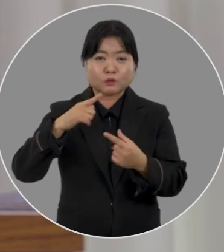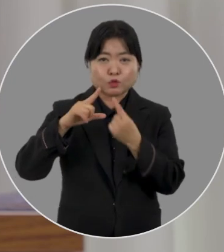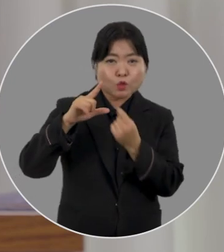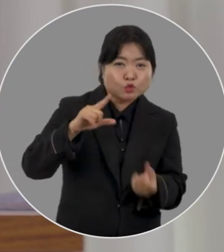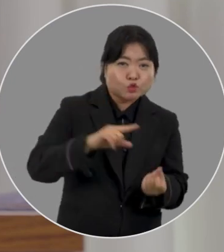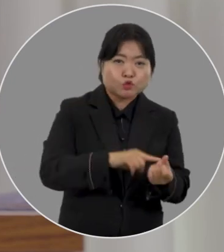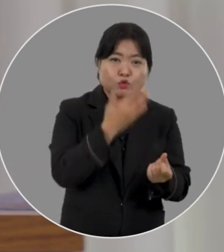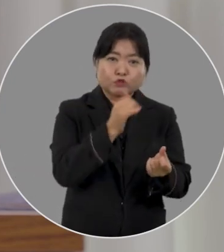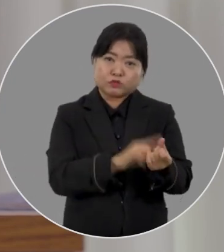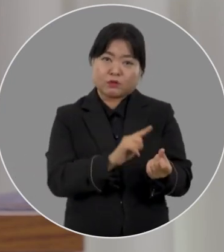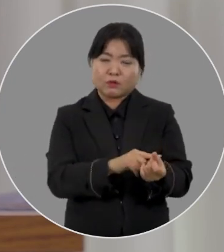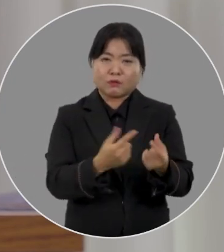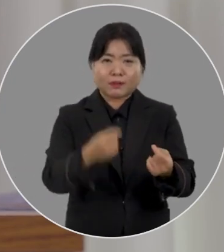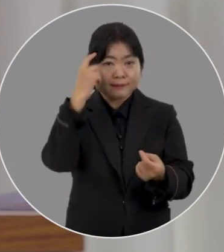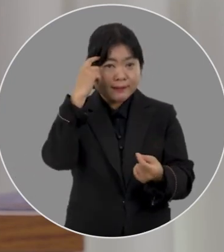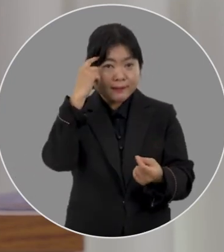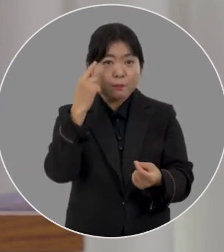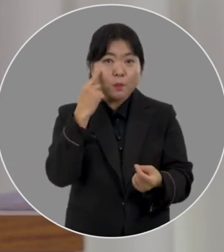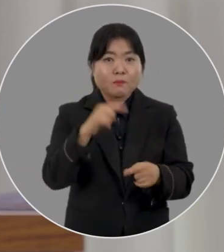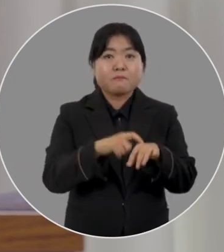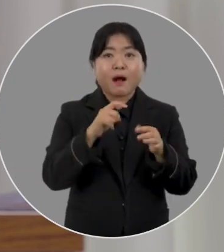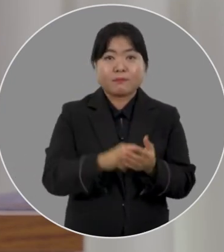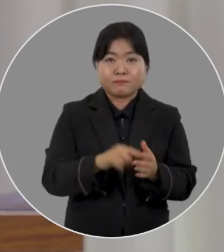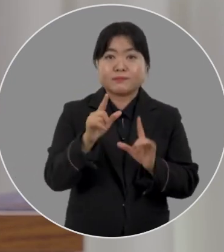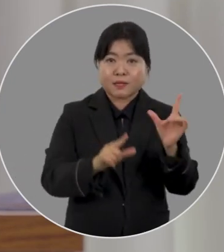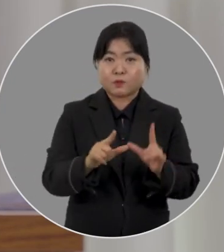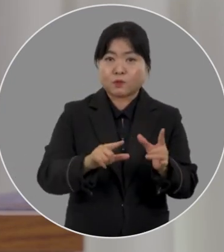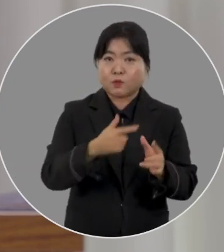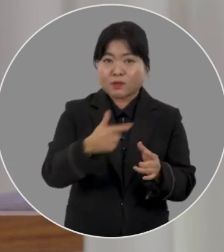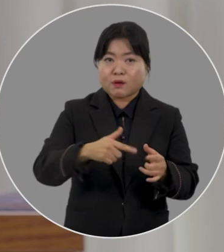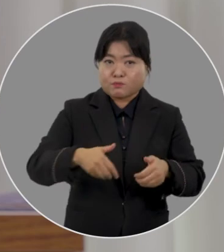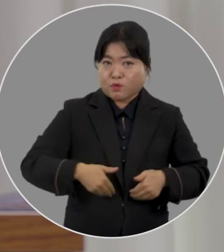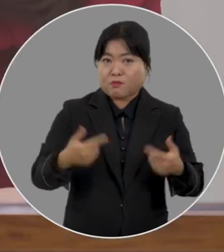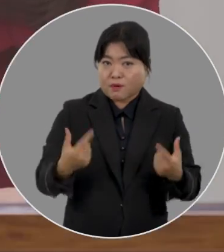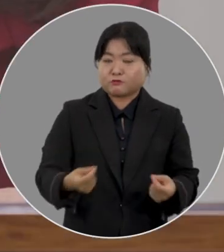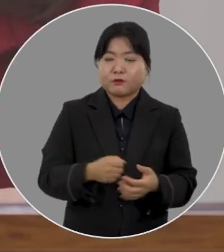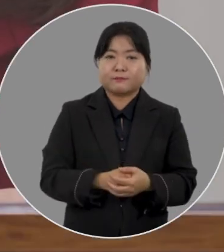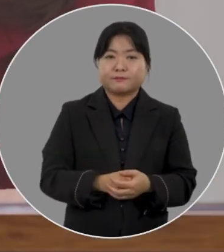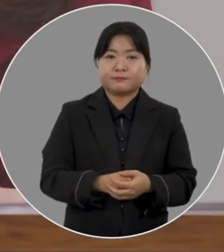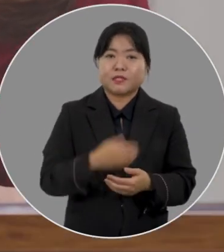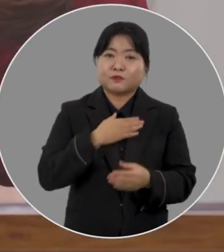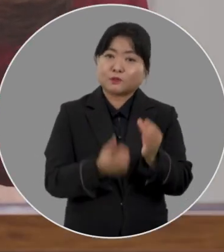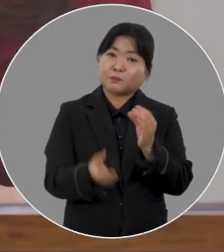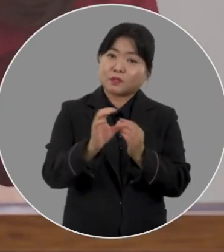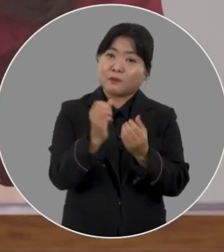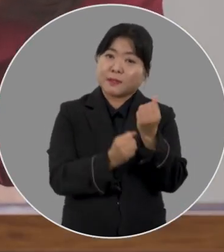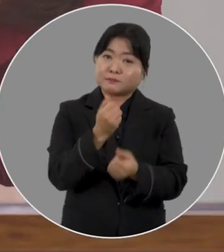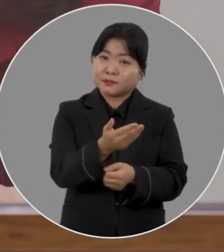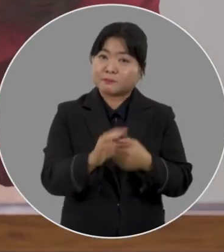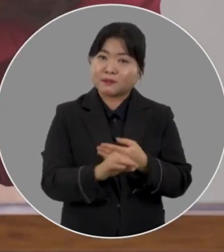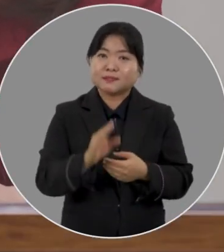있는 거잖아요. 그렇게 생각해보는 그런 마음 자세도 굉장히 필요할 것 같고요. 또 저도 뭐 덧붙여서